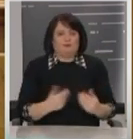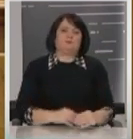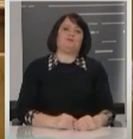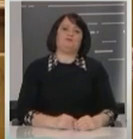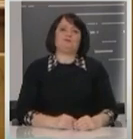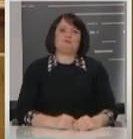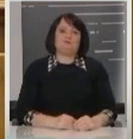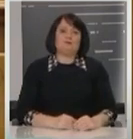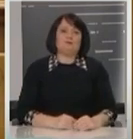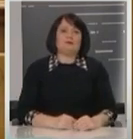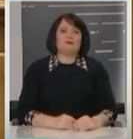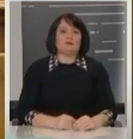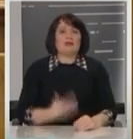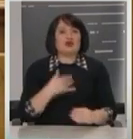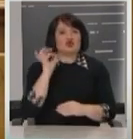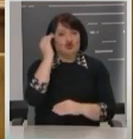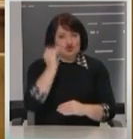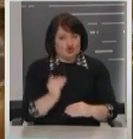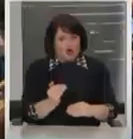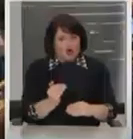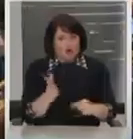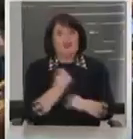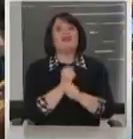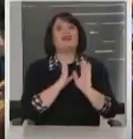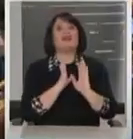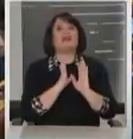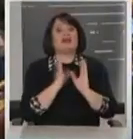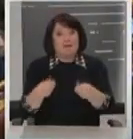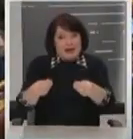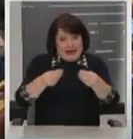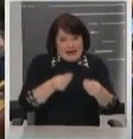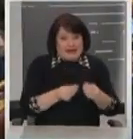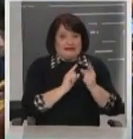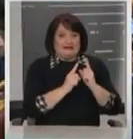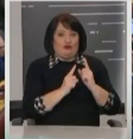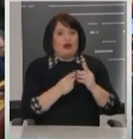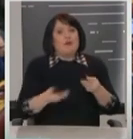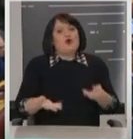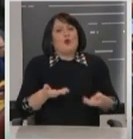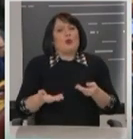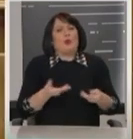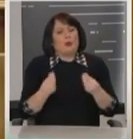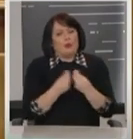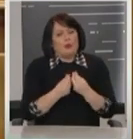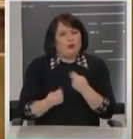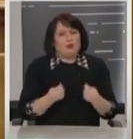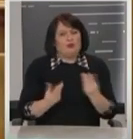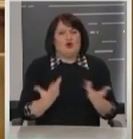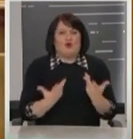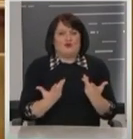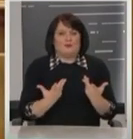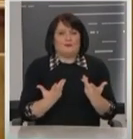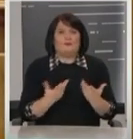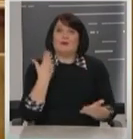Δεν καταφέραμε όλα όσα επιδιώκαμε, αλλά φέραμε μια συμφωνία πολύ ποιότερης προσαρμογής και προσαρμογής,